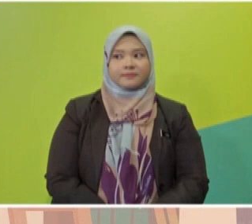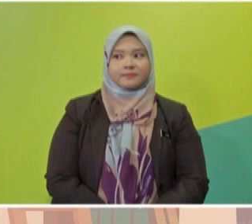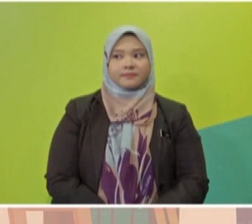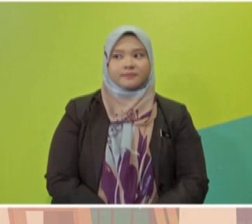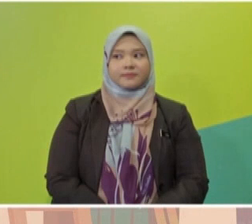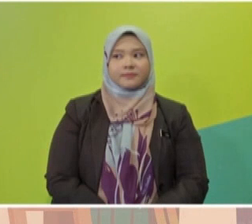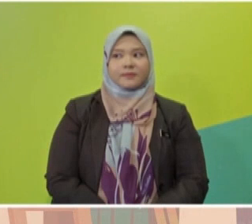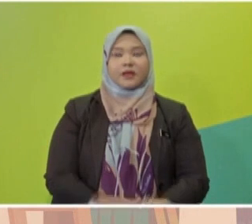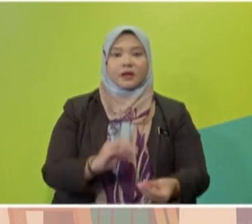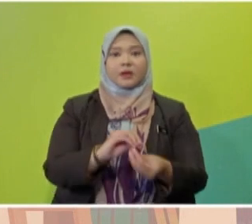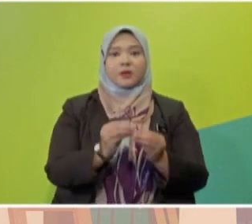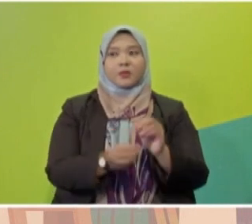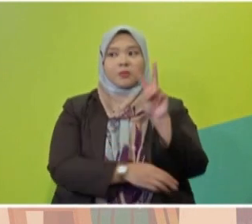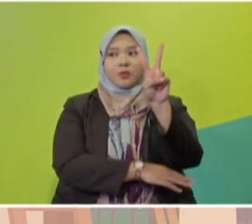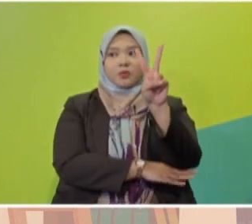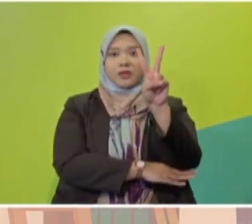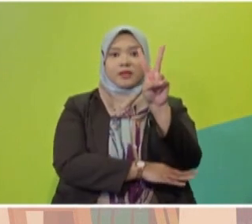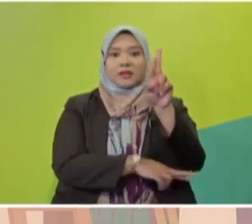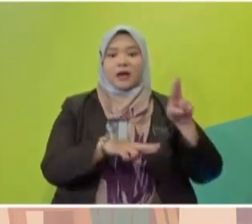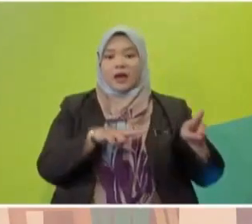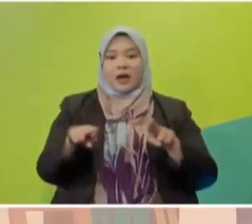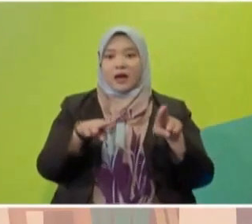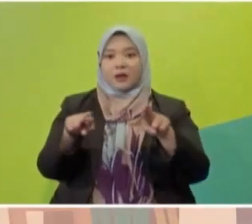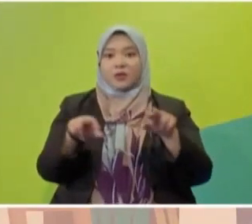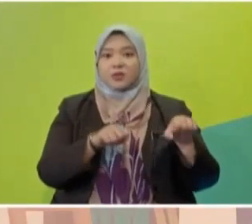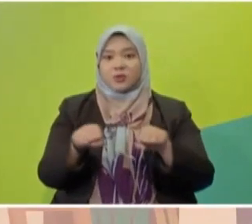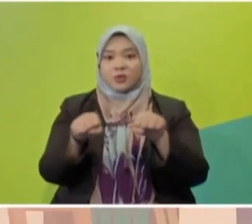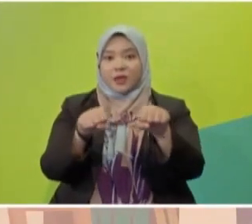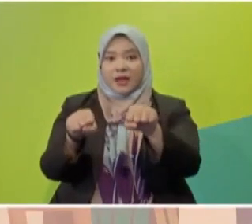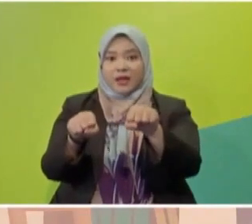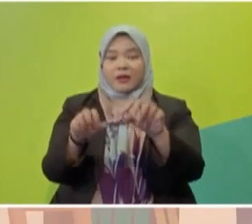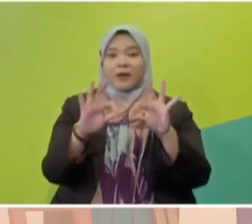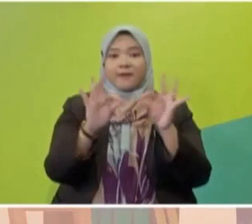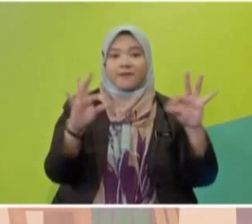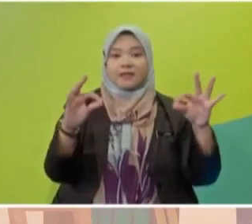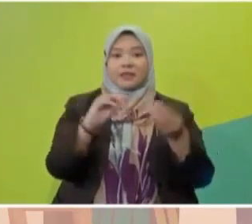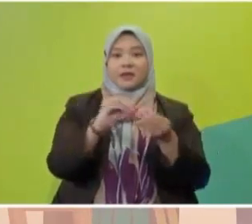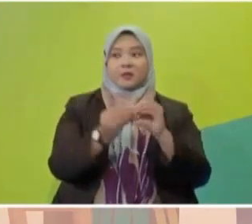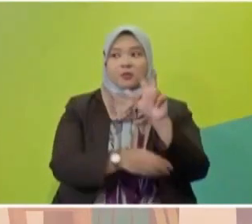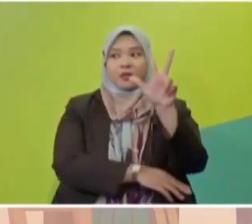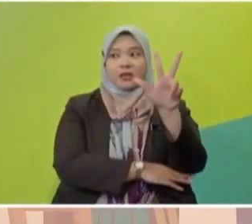Nasib malang. Nasib malang. Riz, silakan Riz.